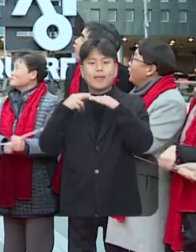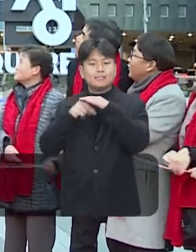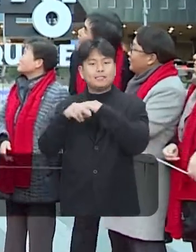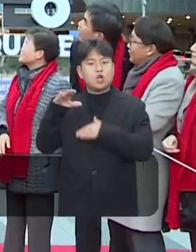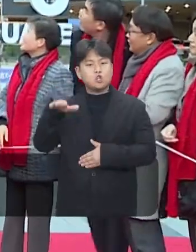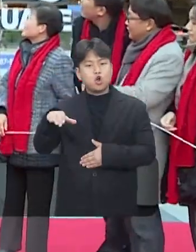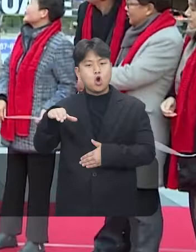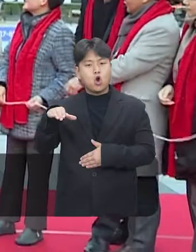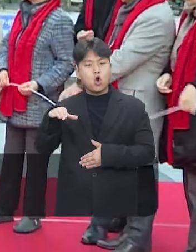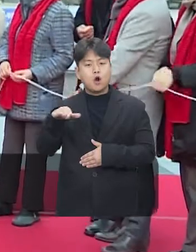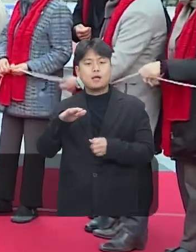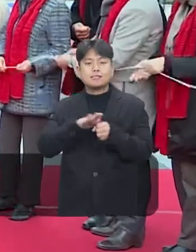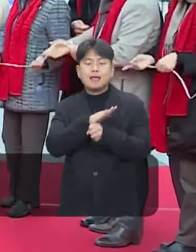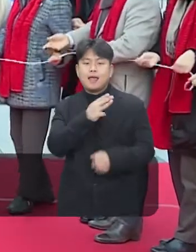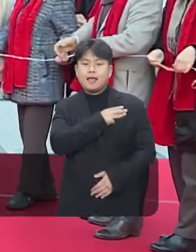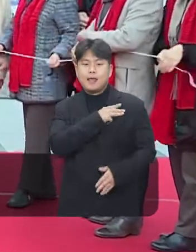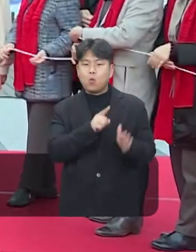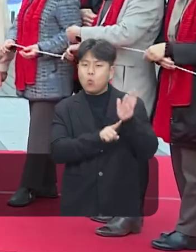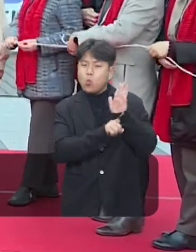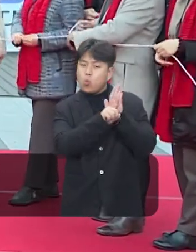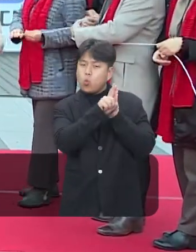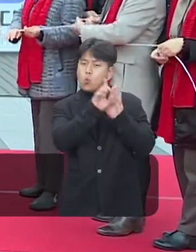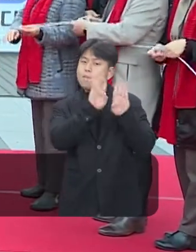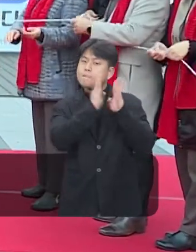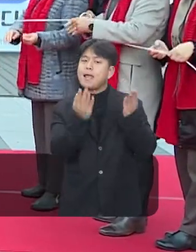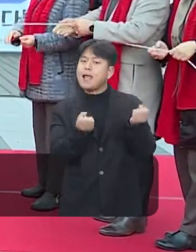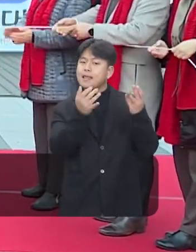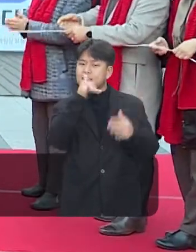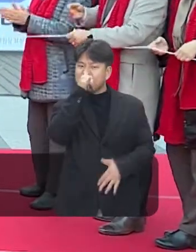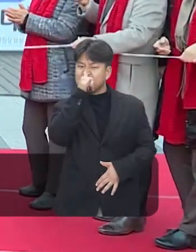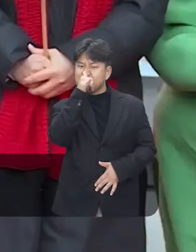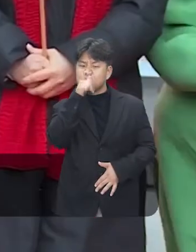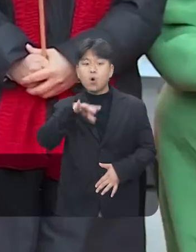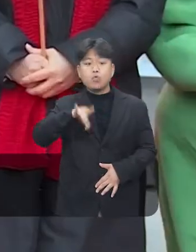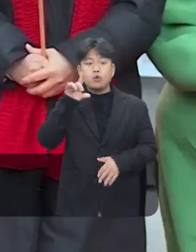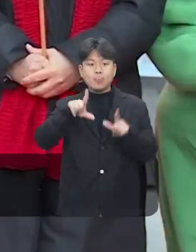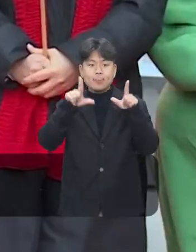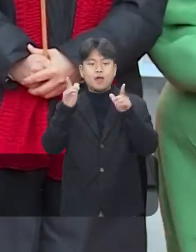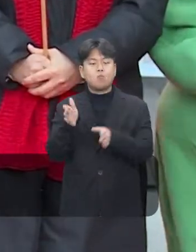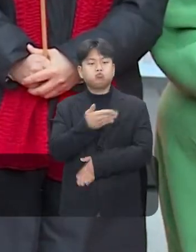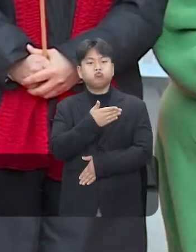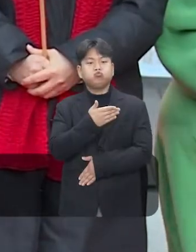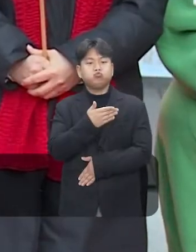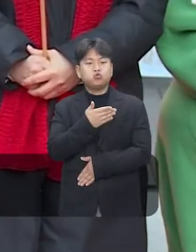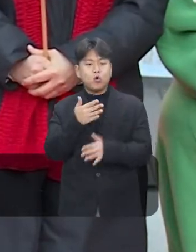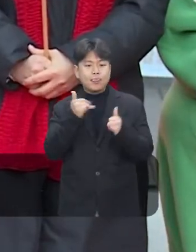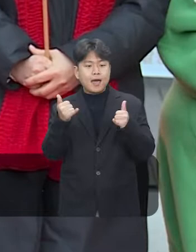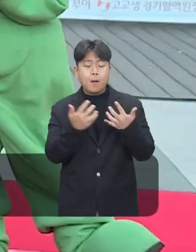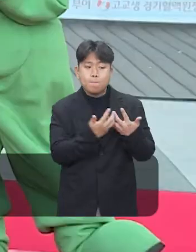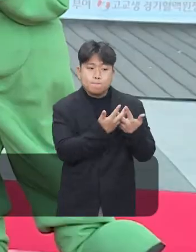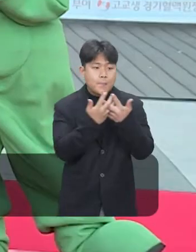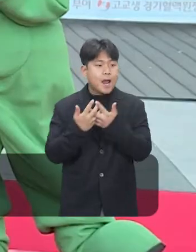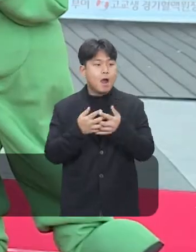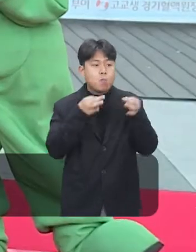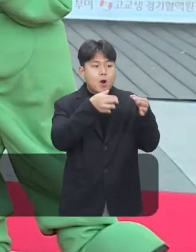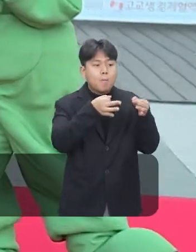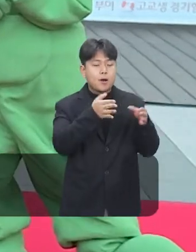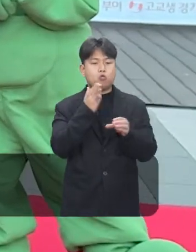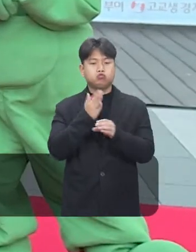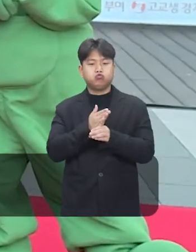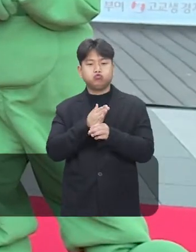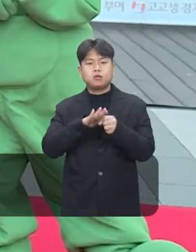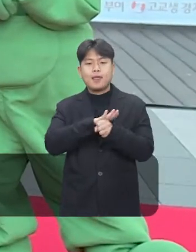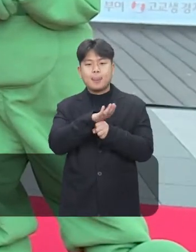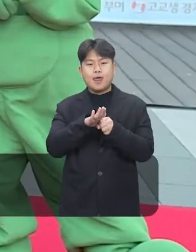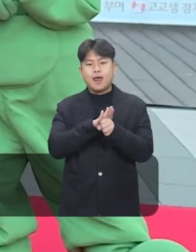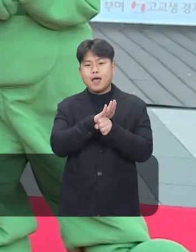2일 범계역 광장에서 사랑의 온도탑 제막식이 열렸는데요. 첫날부터 기부자들의 기부 행렬이 이어지며 나눔